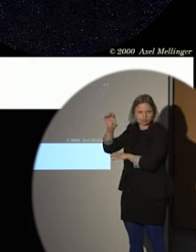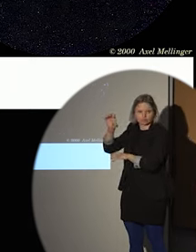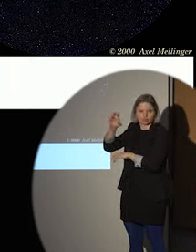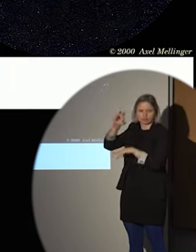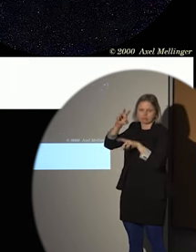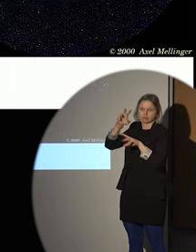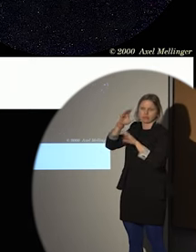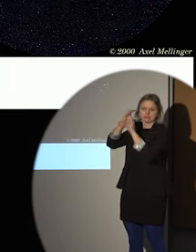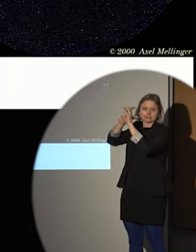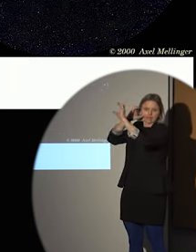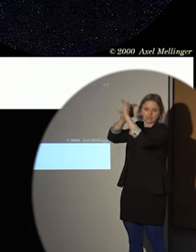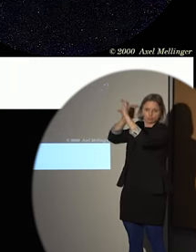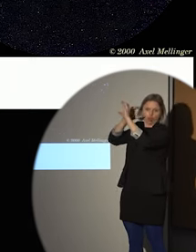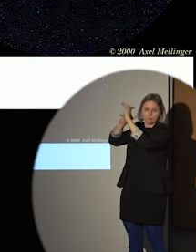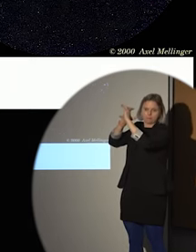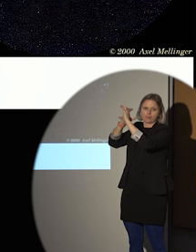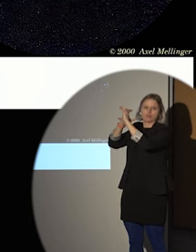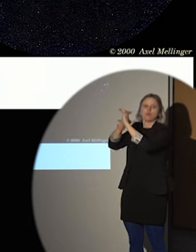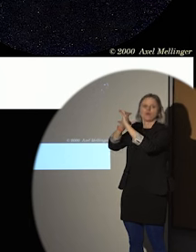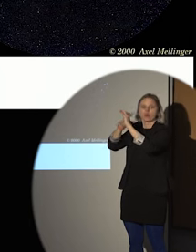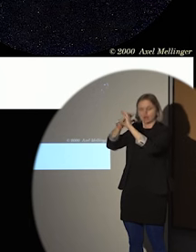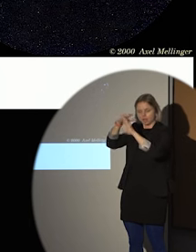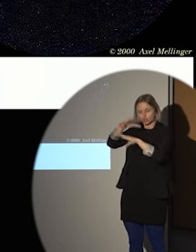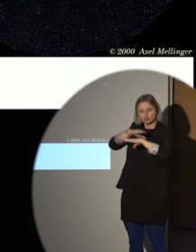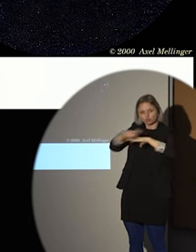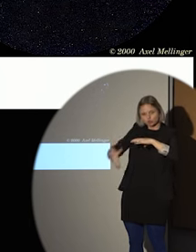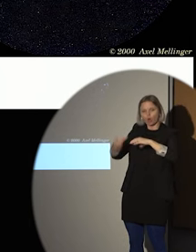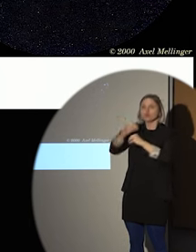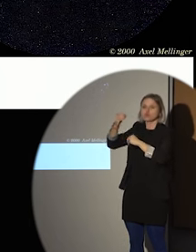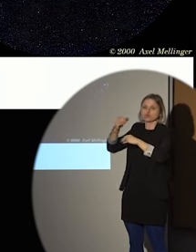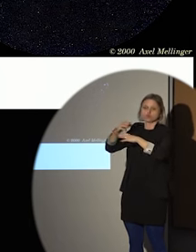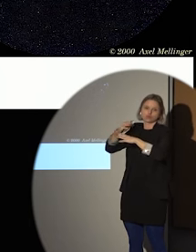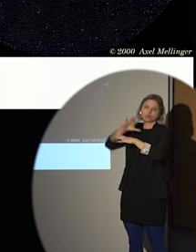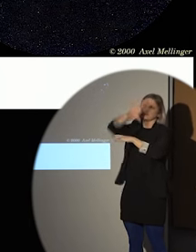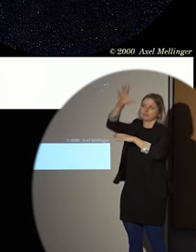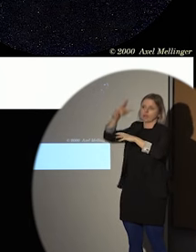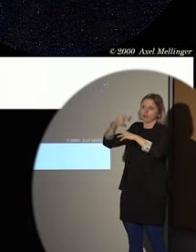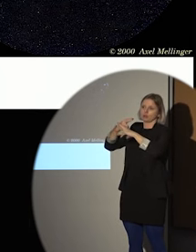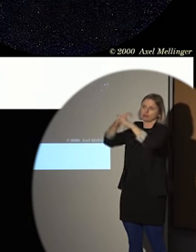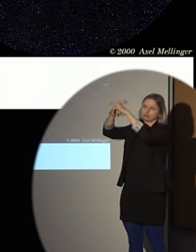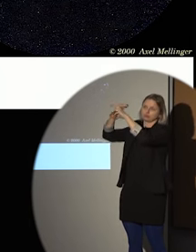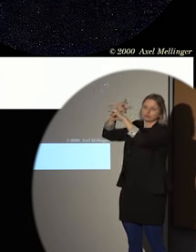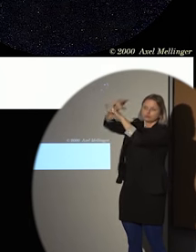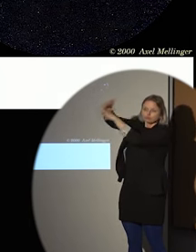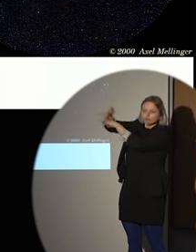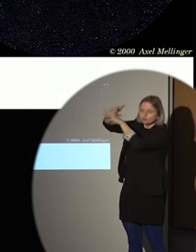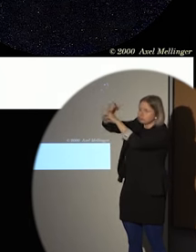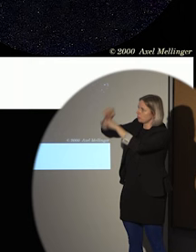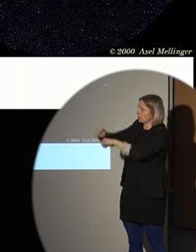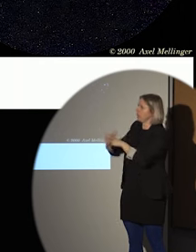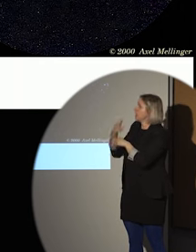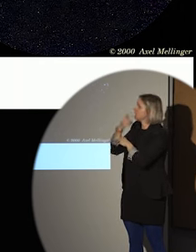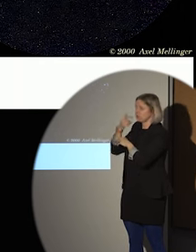des télescopes au sol. Et il a eu l'idée de transformer cette image en observant donc dans